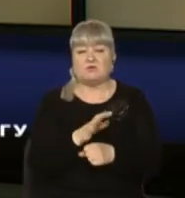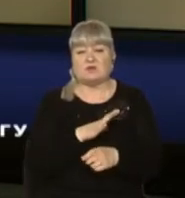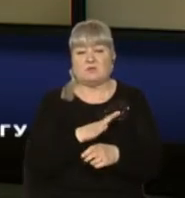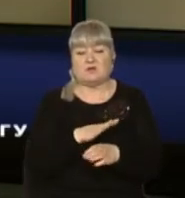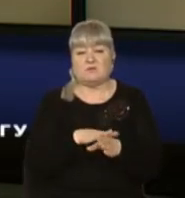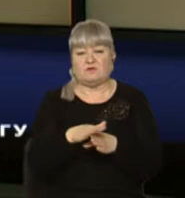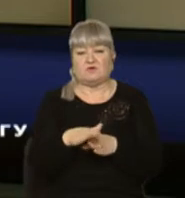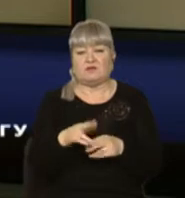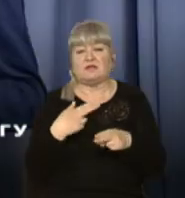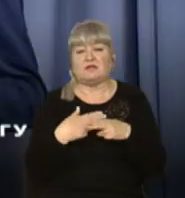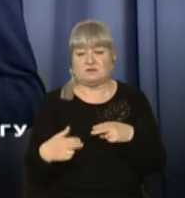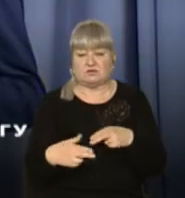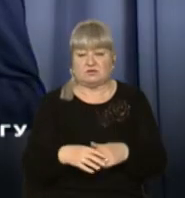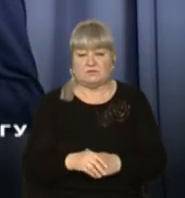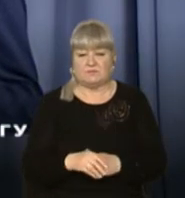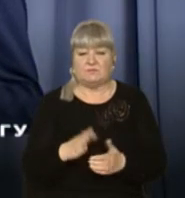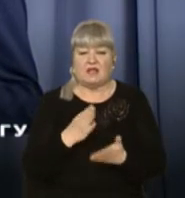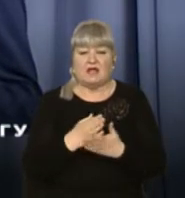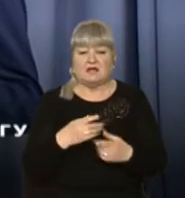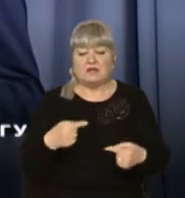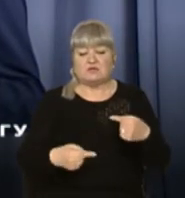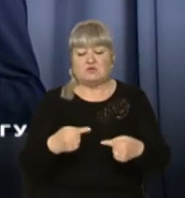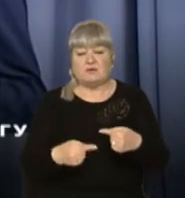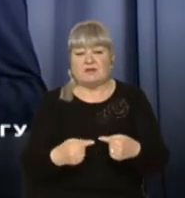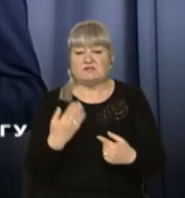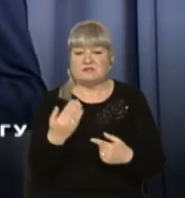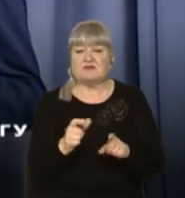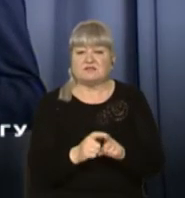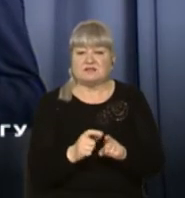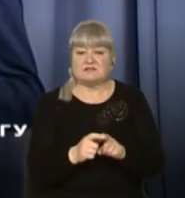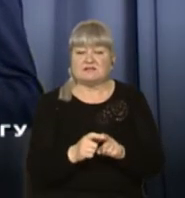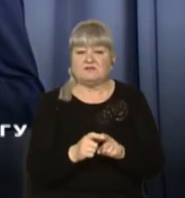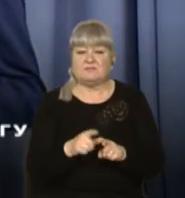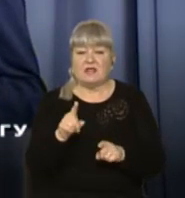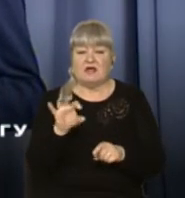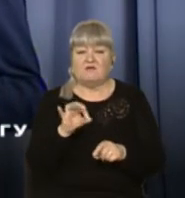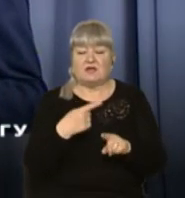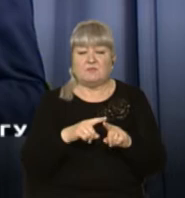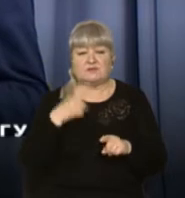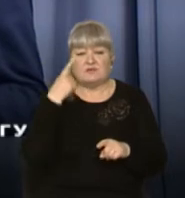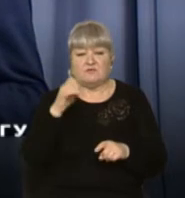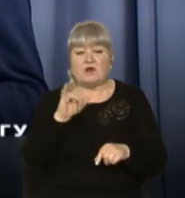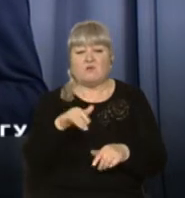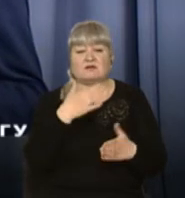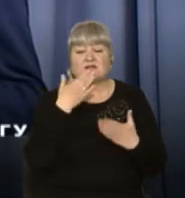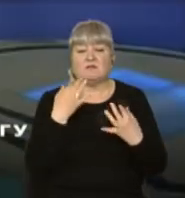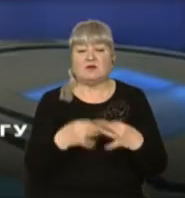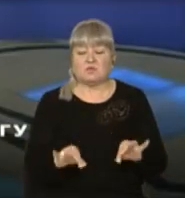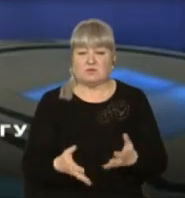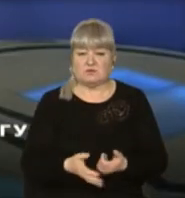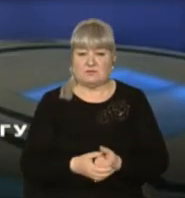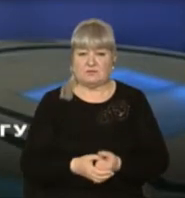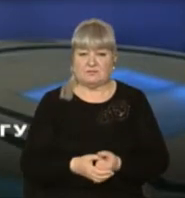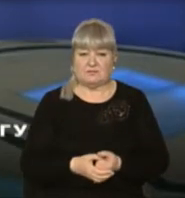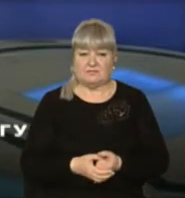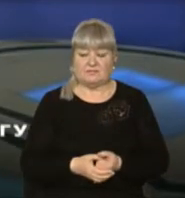якісніше. Але тут, бачите, де суперечність навіть, власне, з ваших слів. Ви би про це інформували, але ви не маєте до цього доступу.